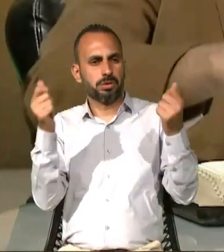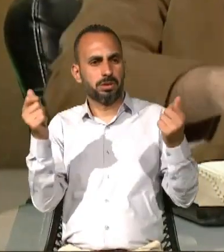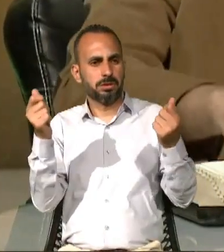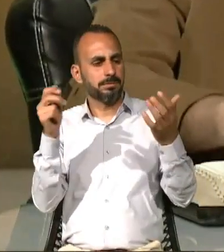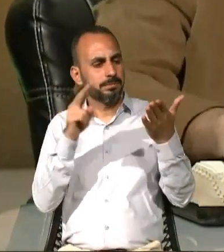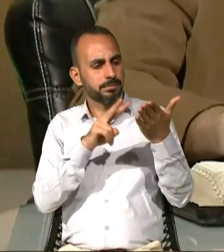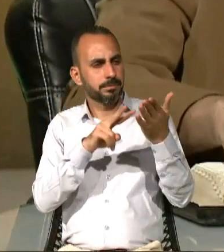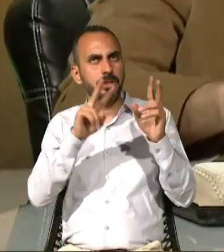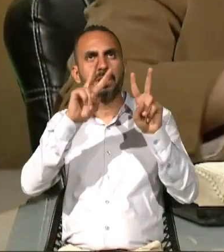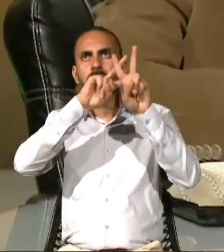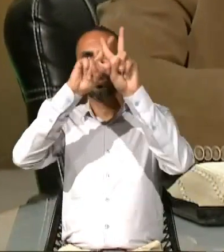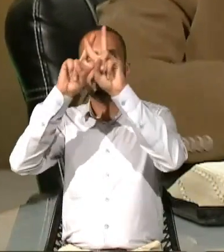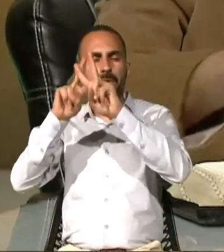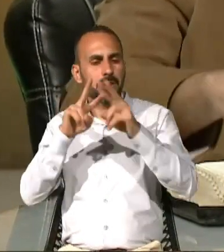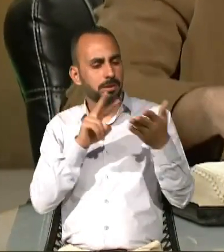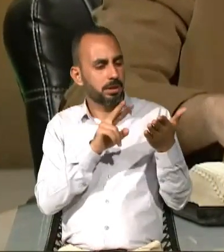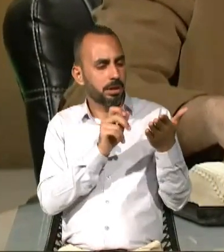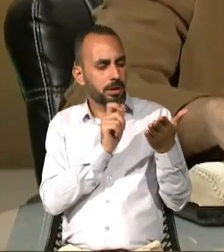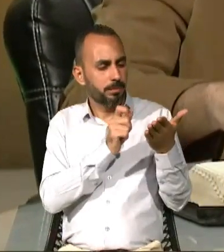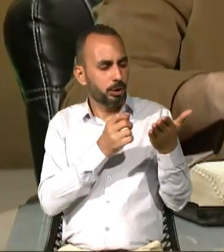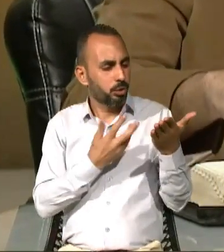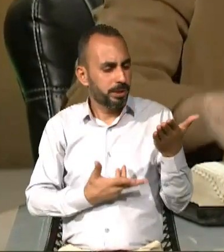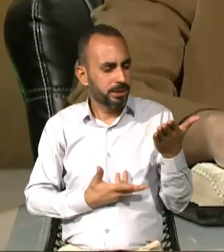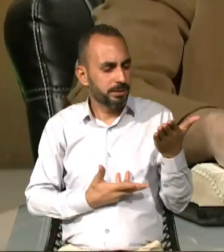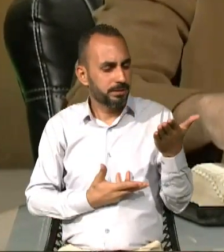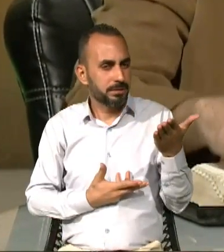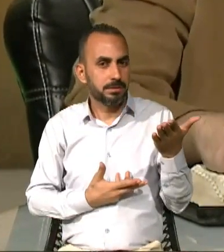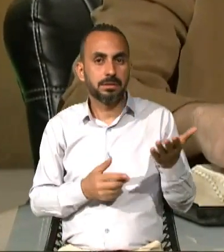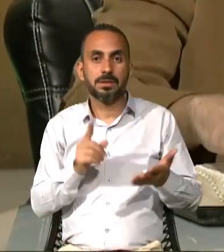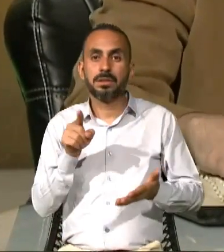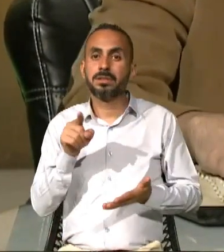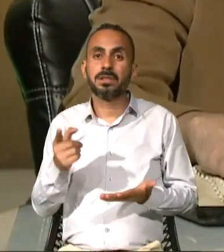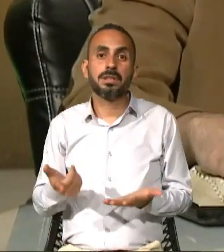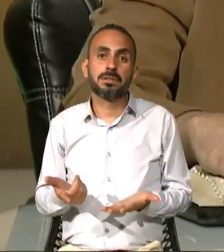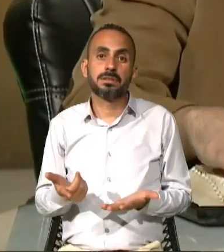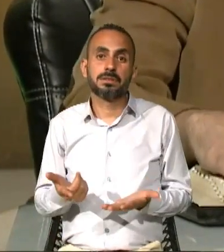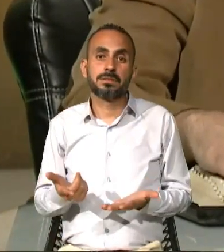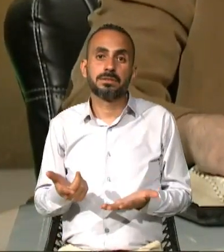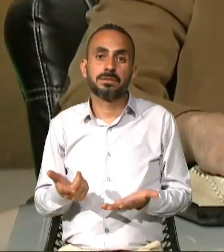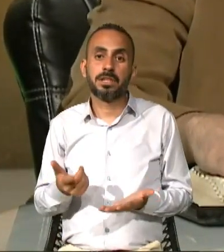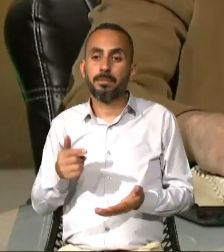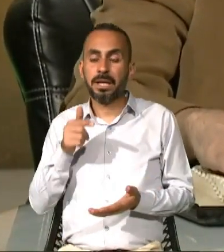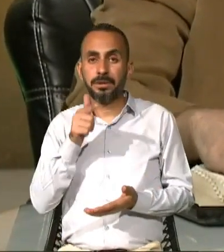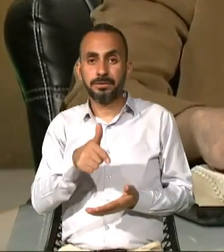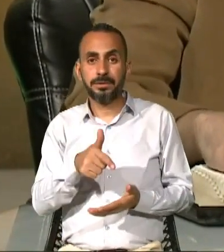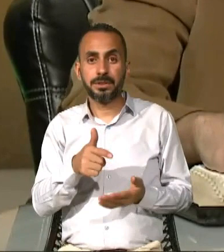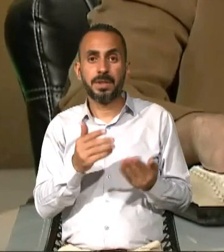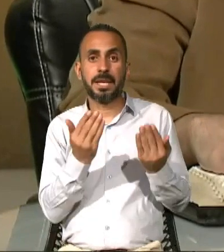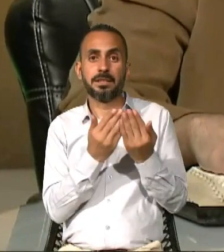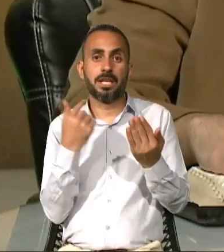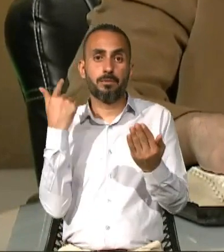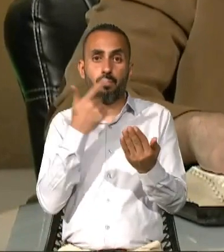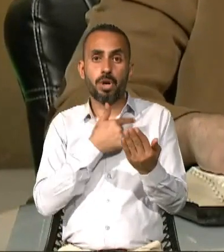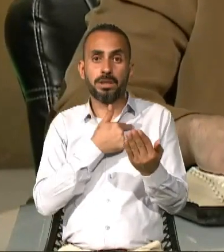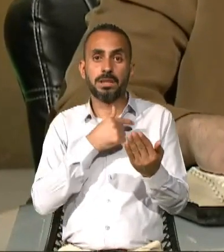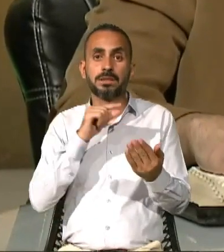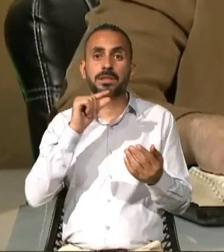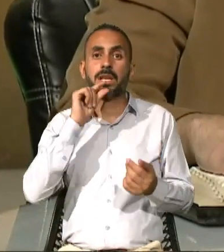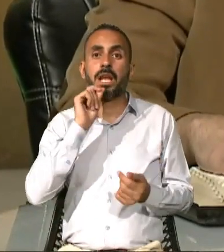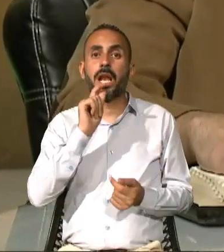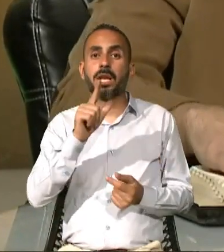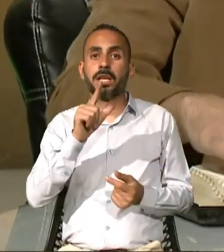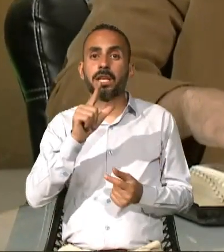انا وعندنا زي ما كان بيقول اخويا ابراهيم، وعندنا الكلمه النبويه وهي اثبت دي اللي فيها